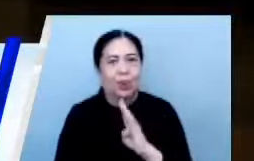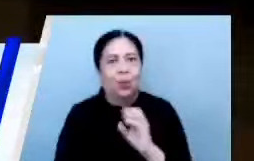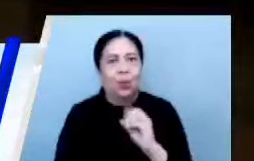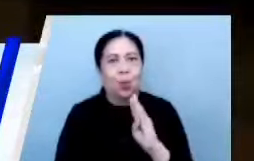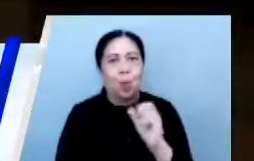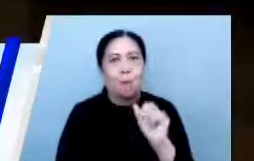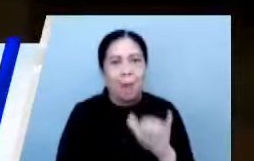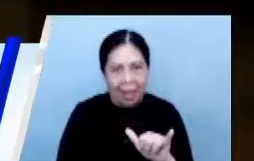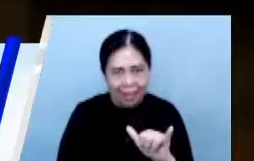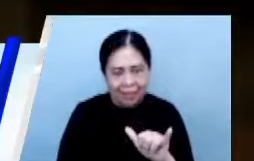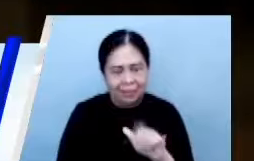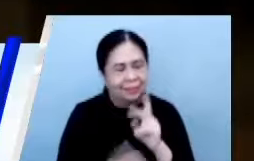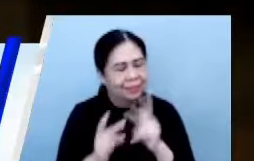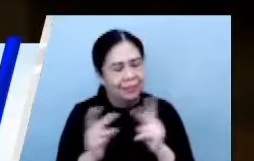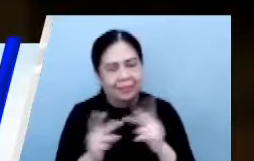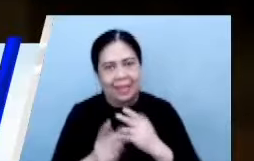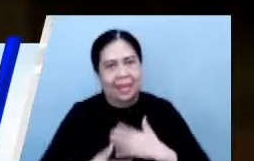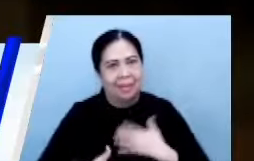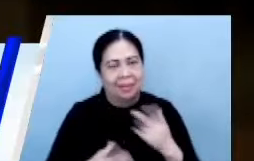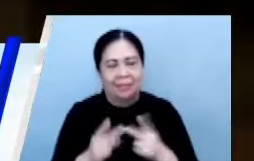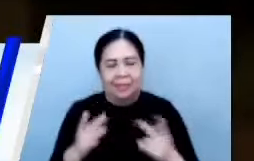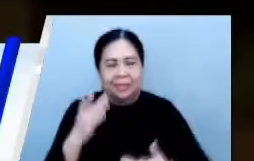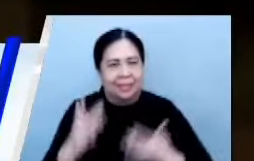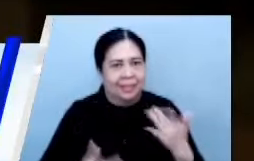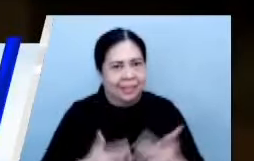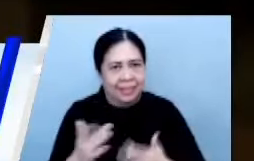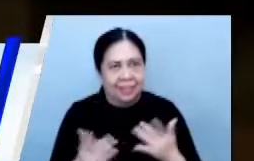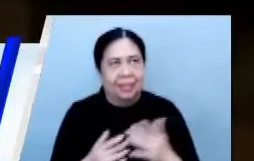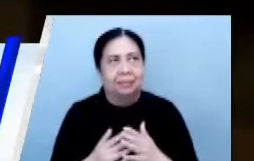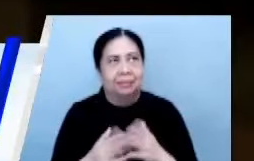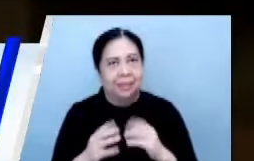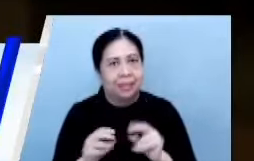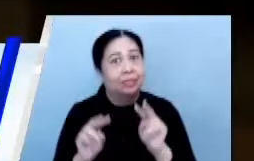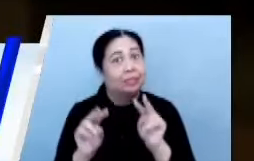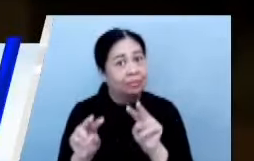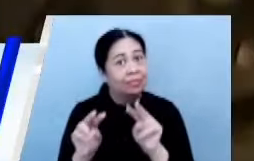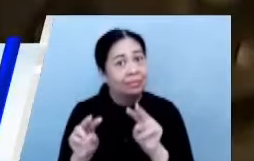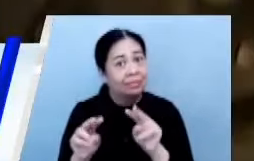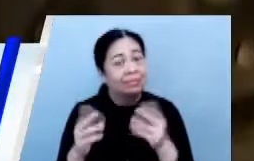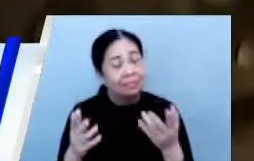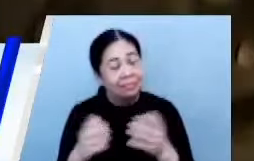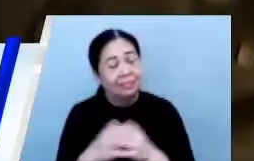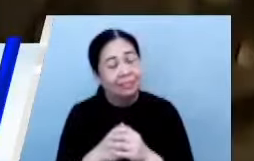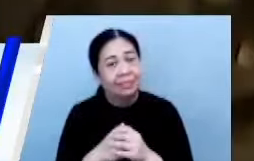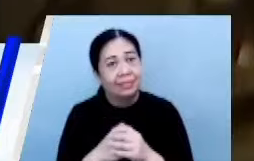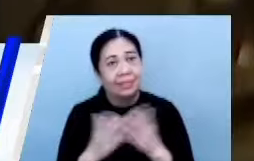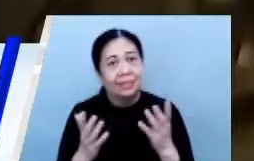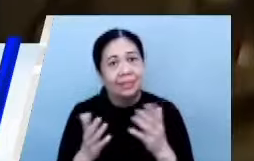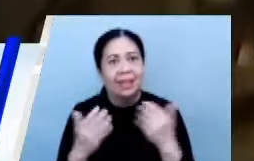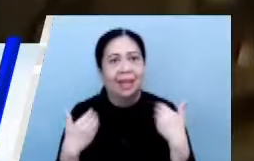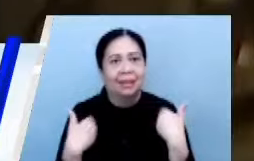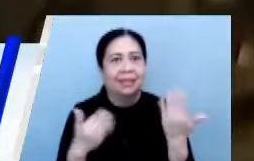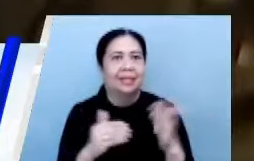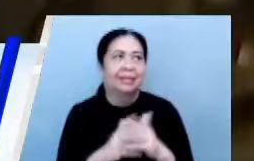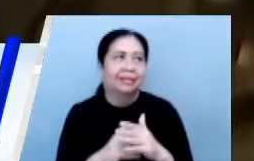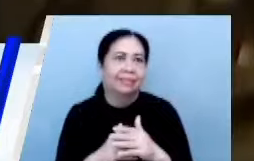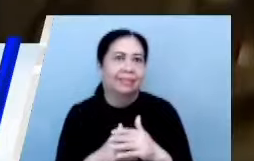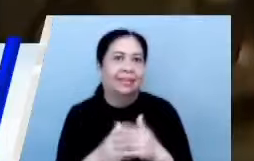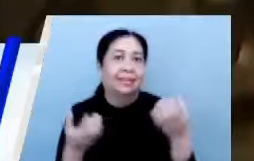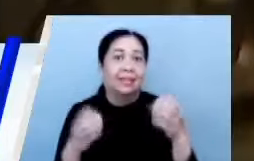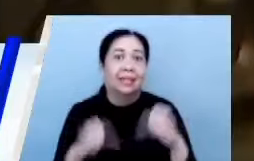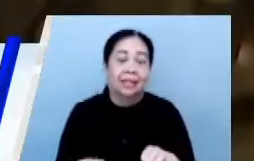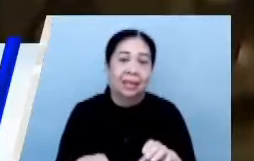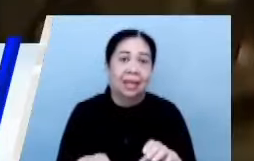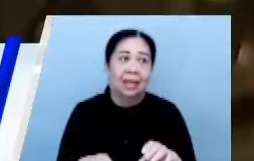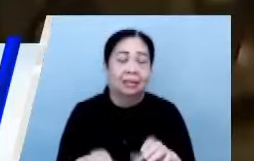very happy, very excited. And looking forward, syempre na magkaroon ulit ng chance na